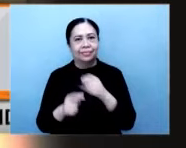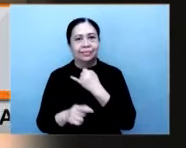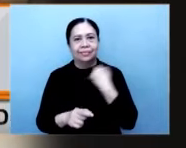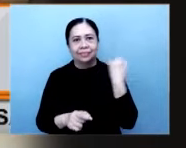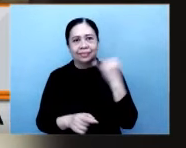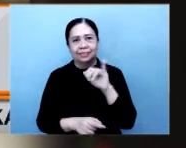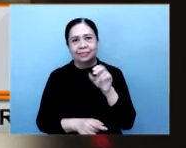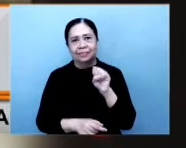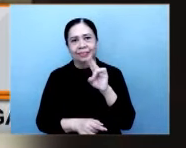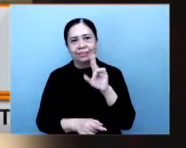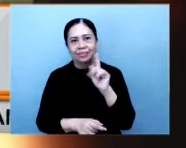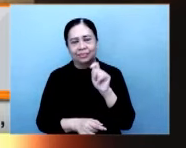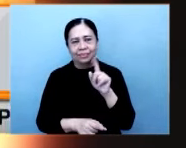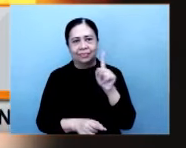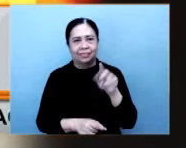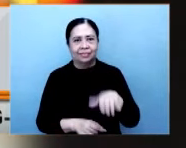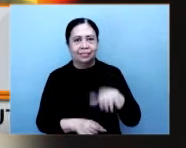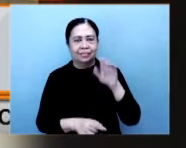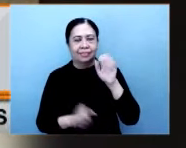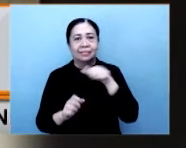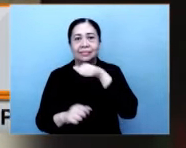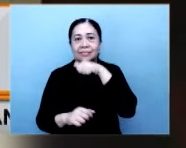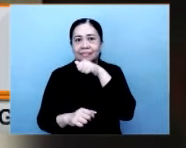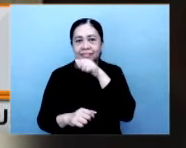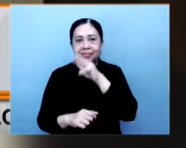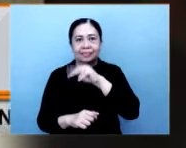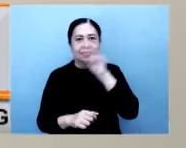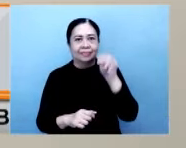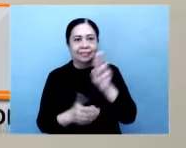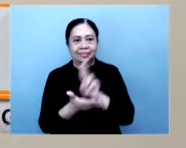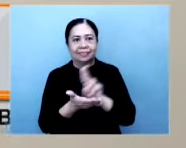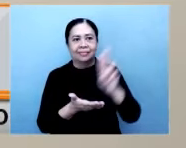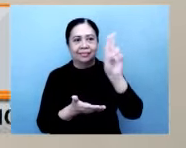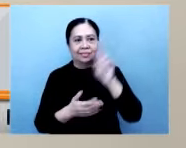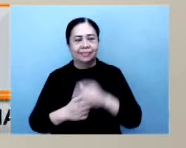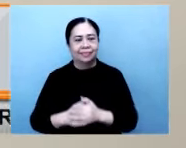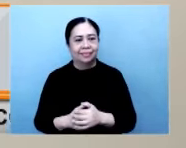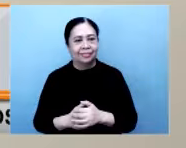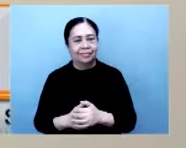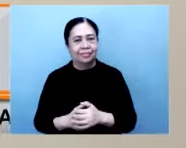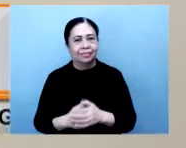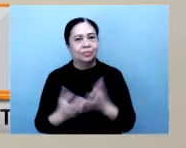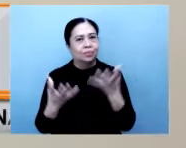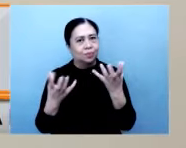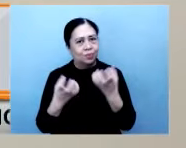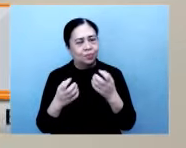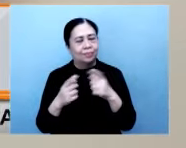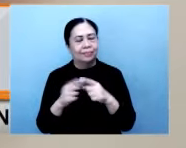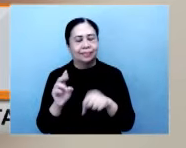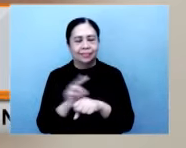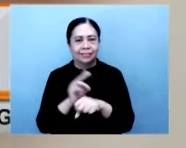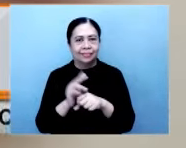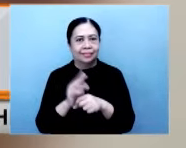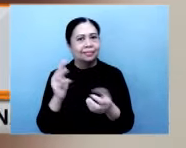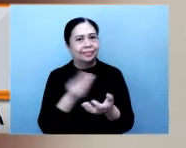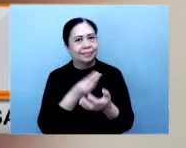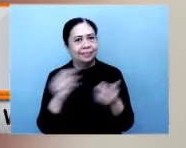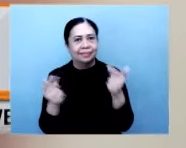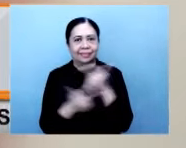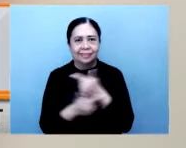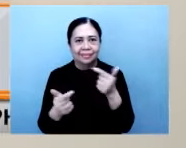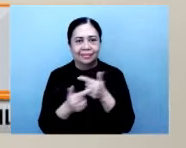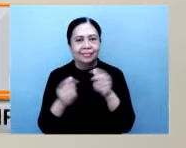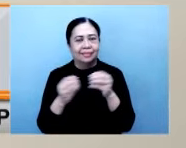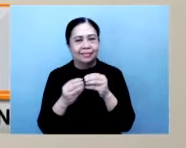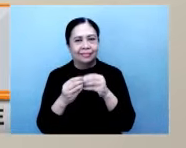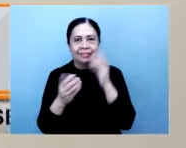ng kanyang edukasyon sa Ateneo de Manila University. At hikain ni Romar na gamitin ang musika at comedy para mas makilala